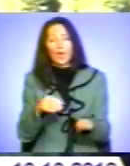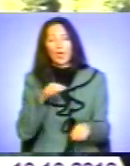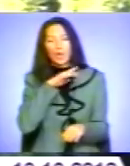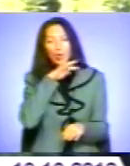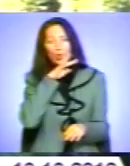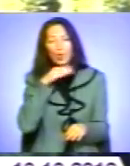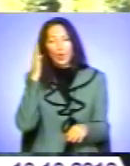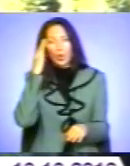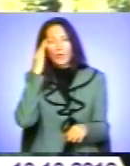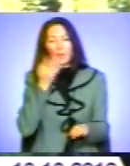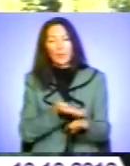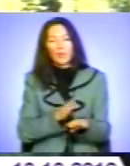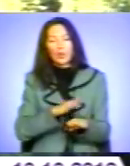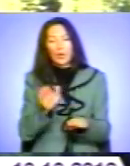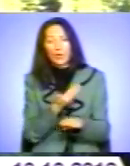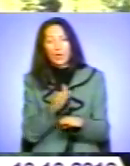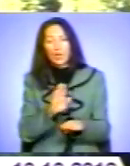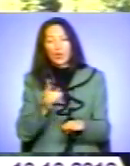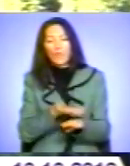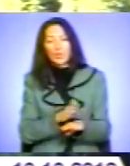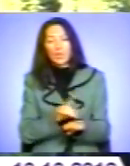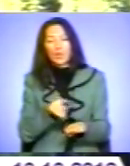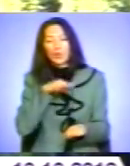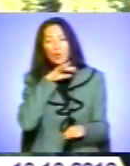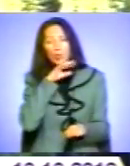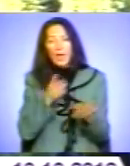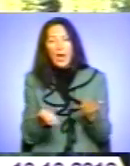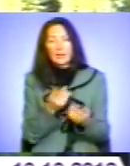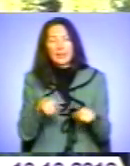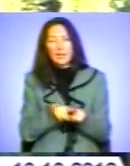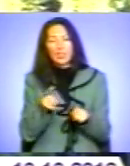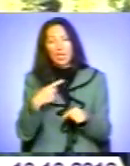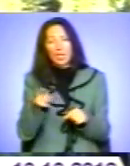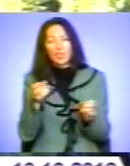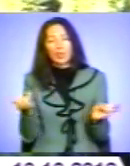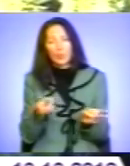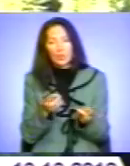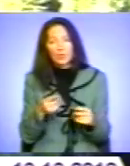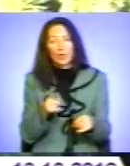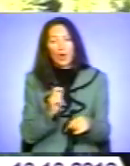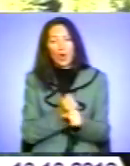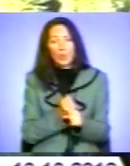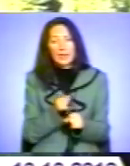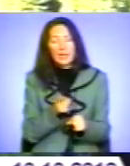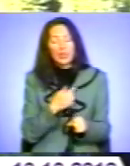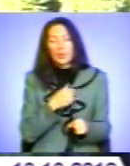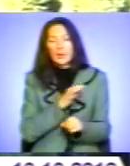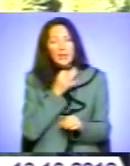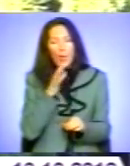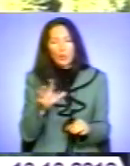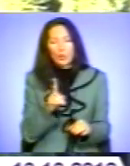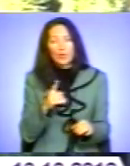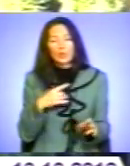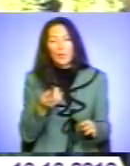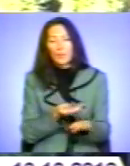Ну, важко відокремити, що дурне, що важке, але ну так чи інакше, ми мусимо деколи робити те, що нам не подобається, те, що нас